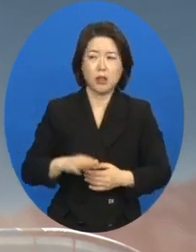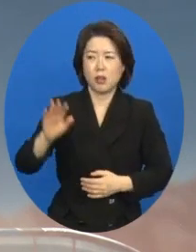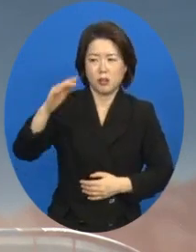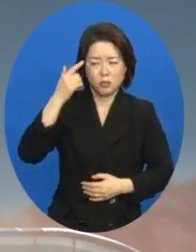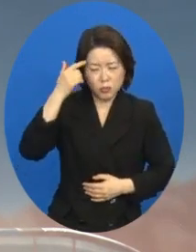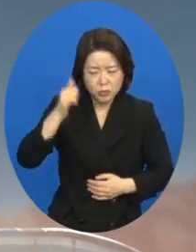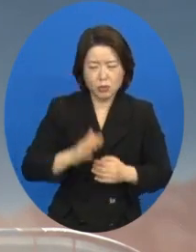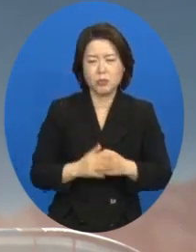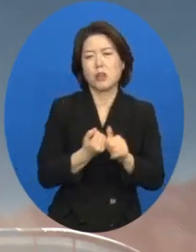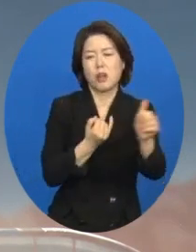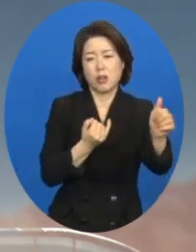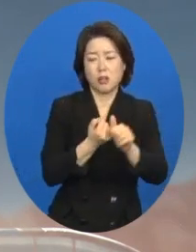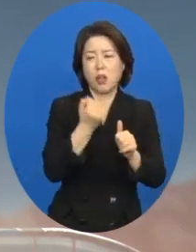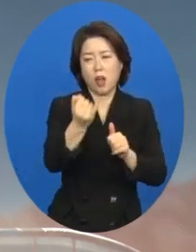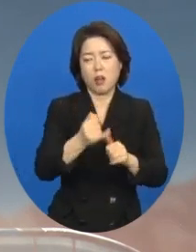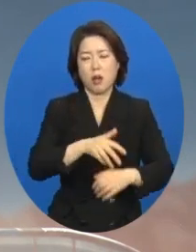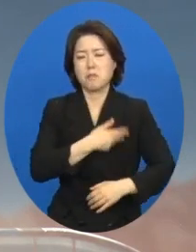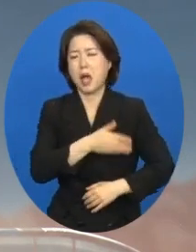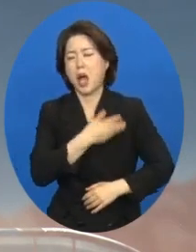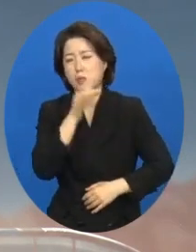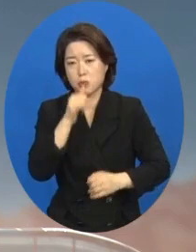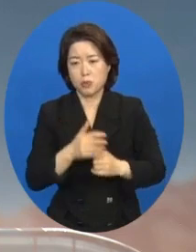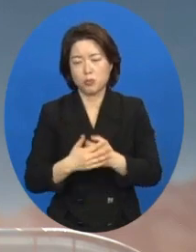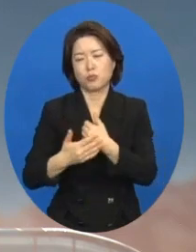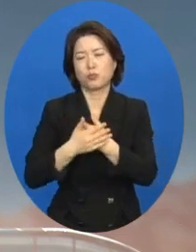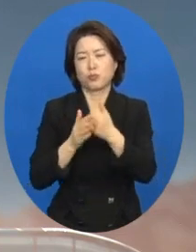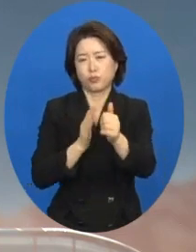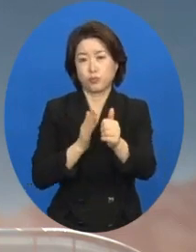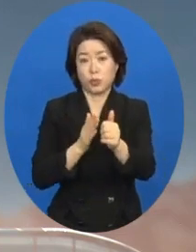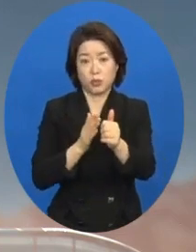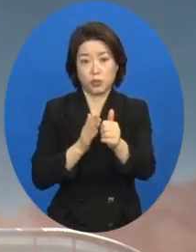아내가 외도해요. 도와주세요.